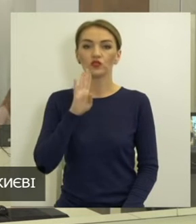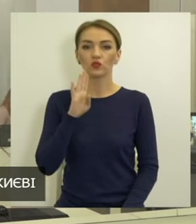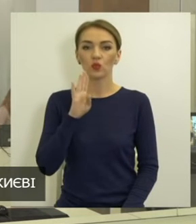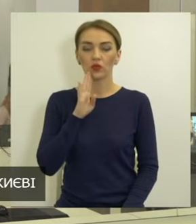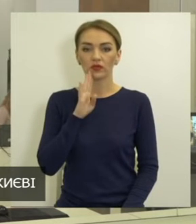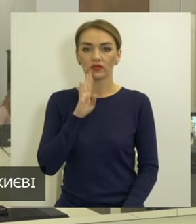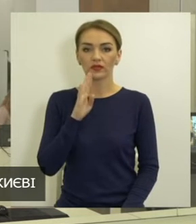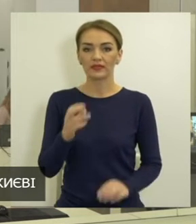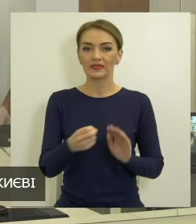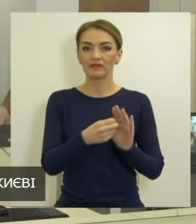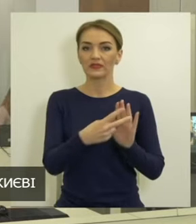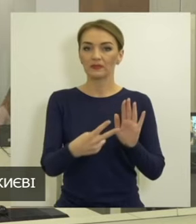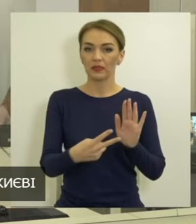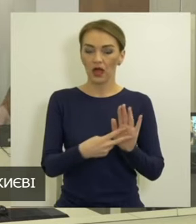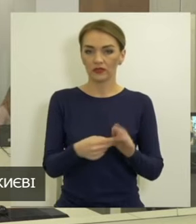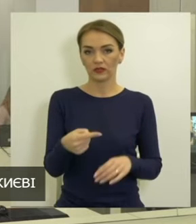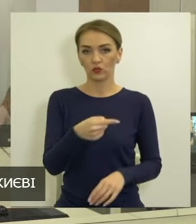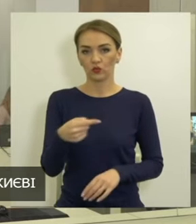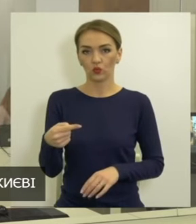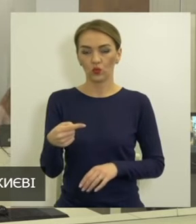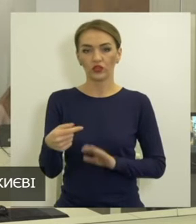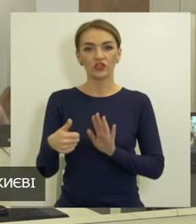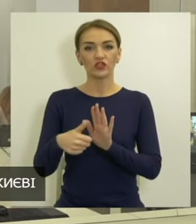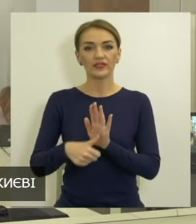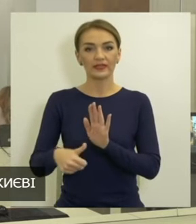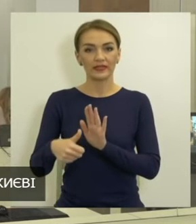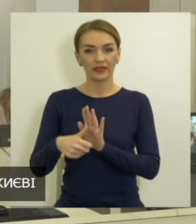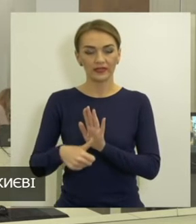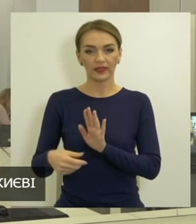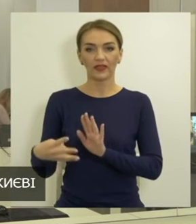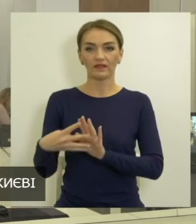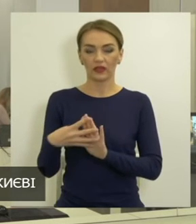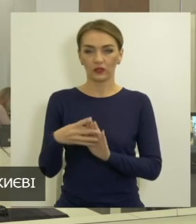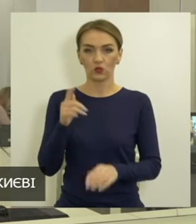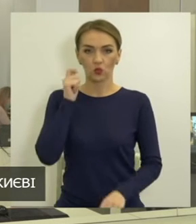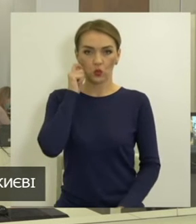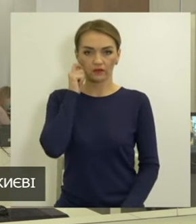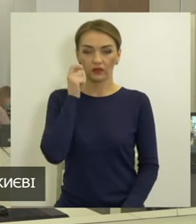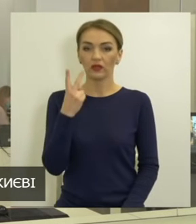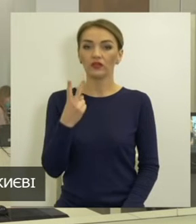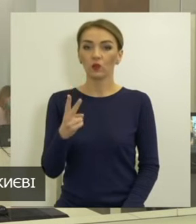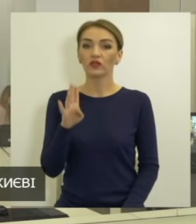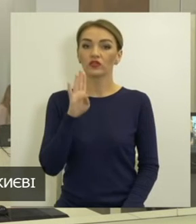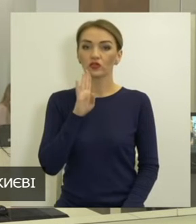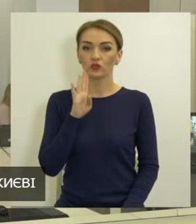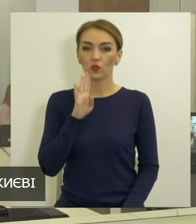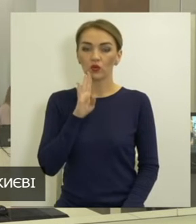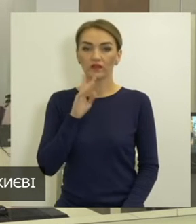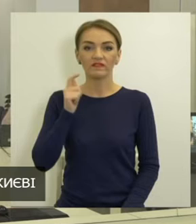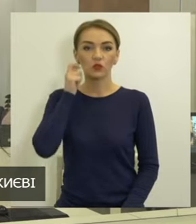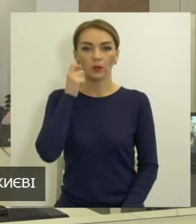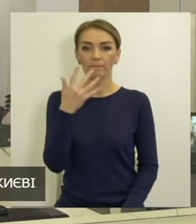з 17 до 69 років, 2 жінок